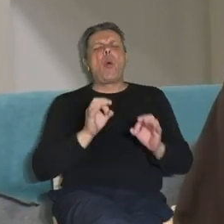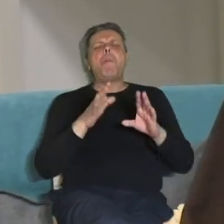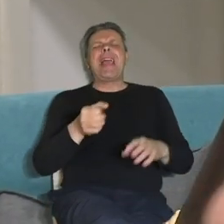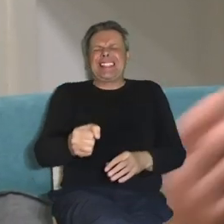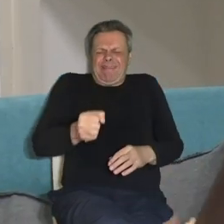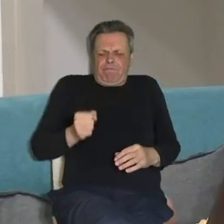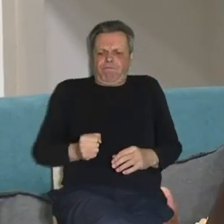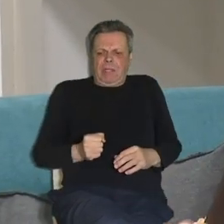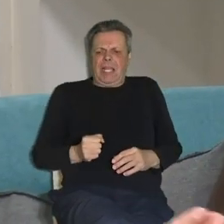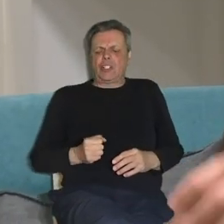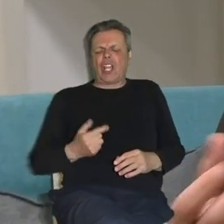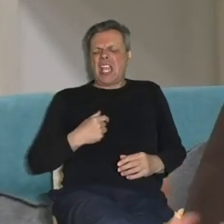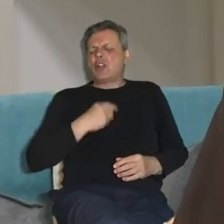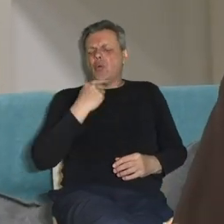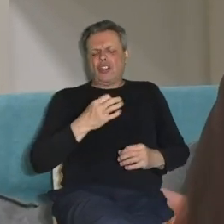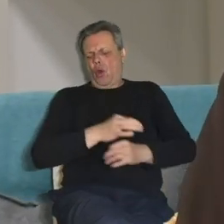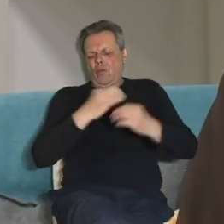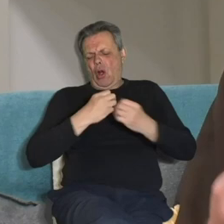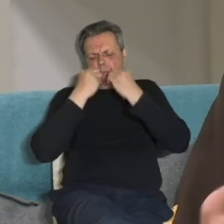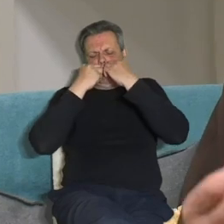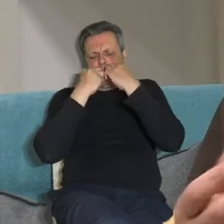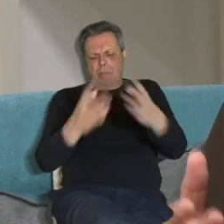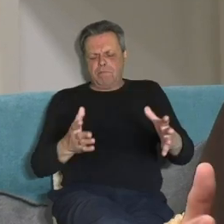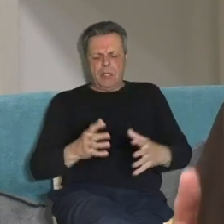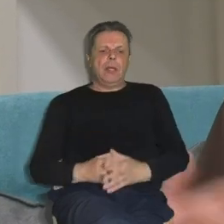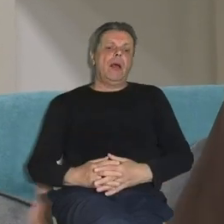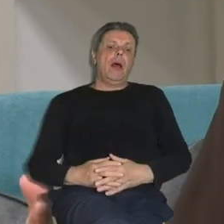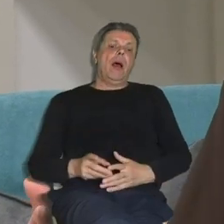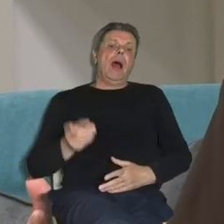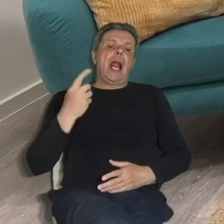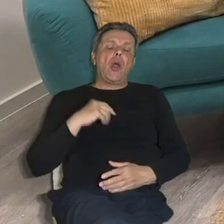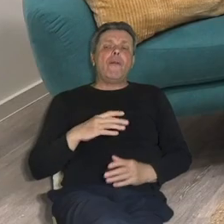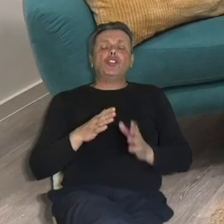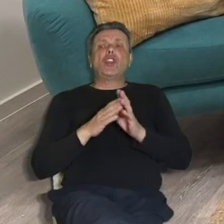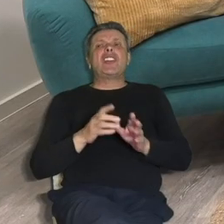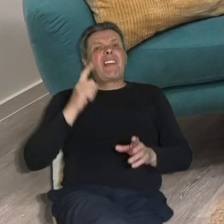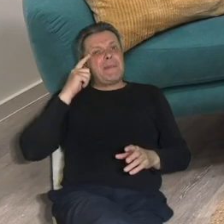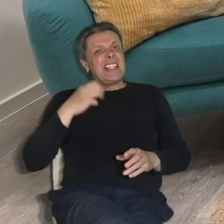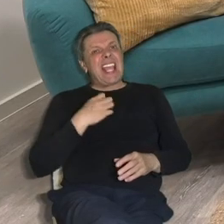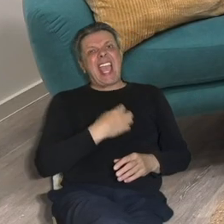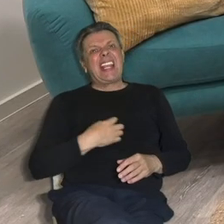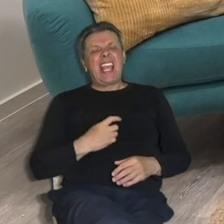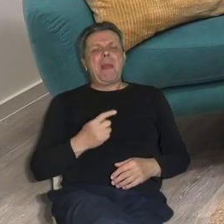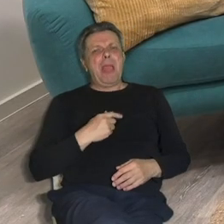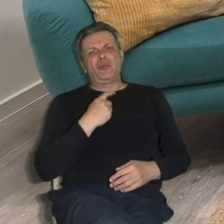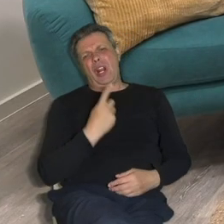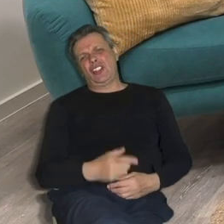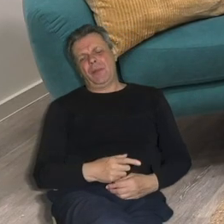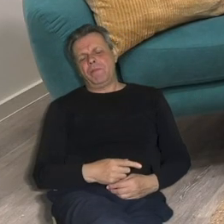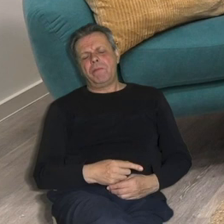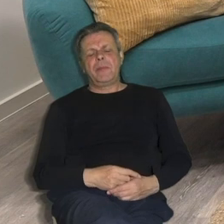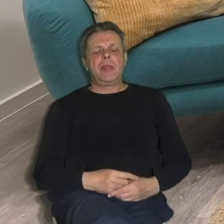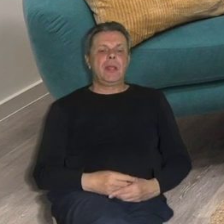onda reći ću ovo jer ovo mislim da nije u redu, ali ovo što crkva smatra da je grijeh neću reći jer to je zastarjelo i to uopće neću ni reći da je grijeh jer mislim da nije